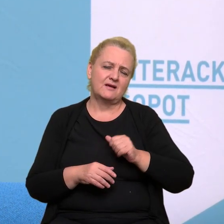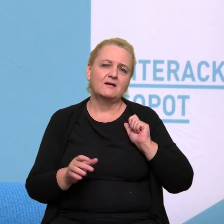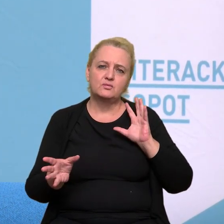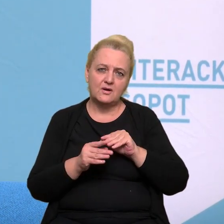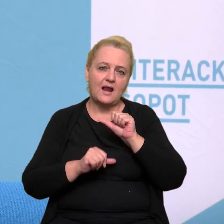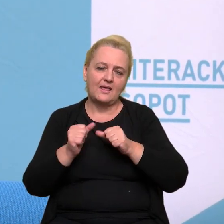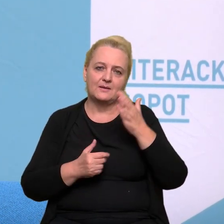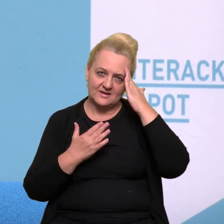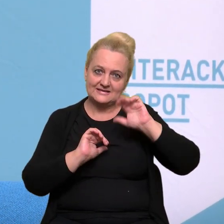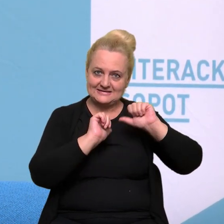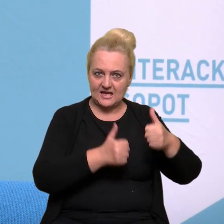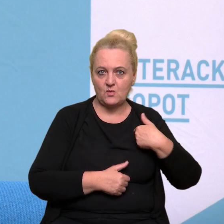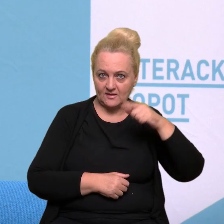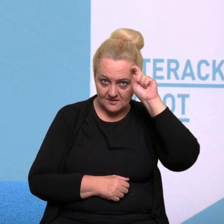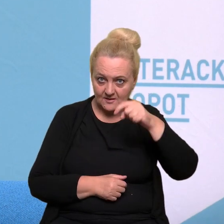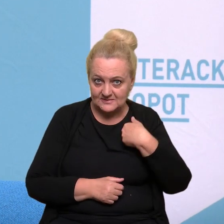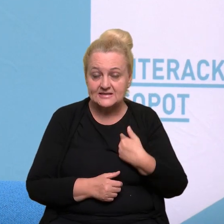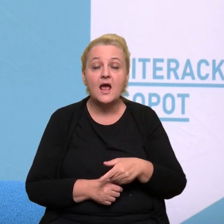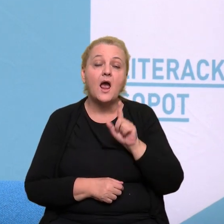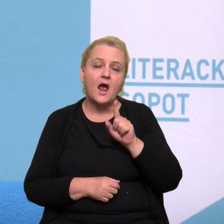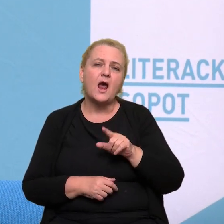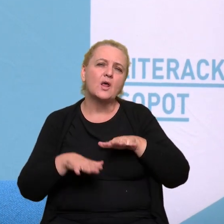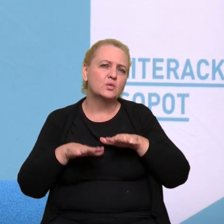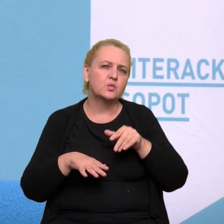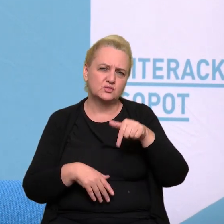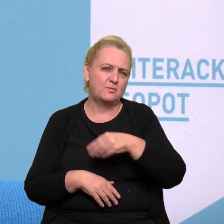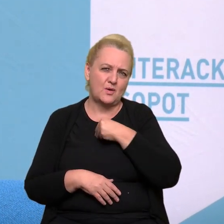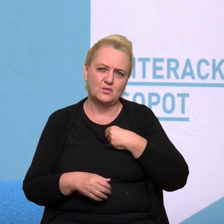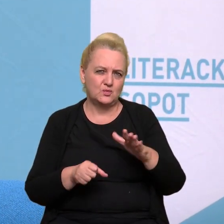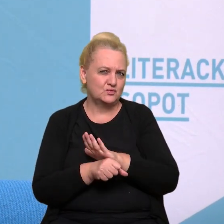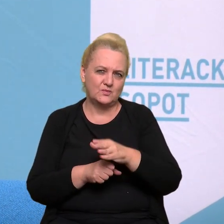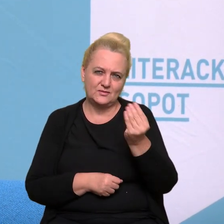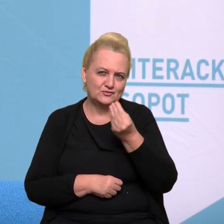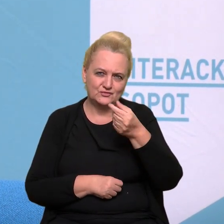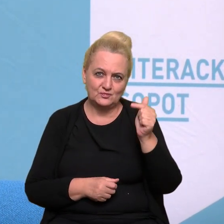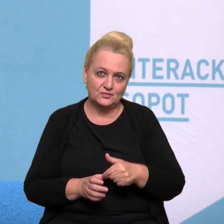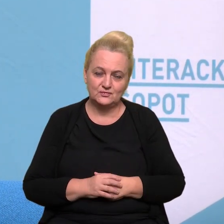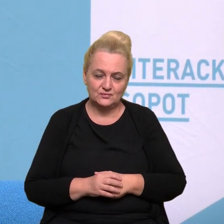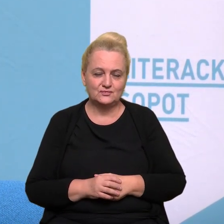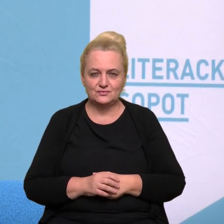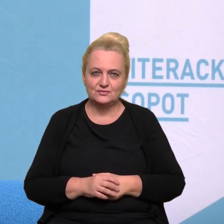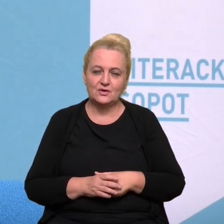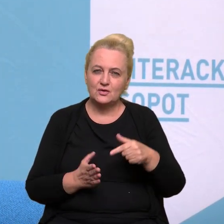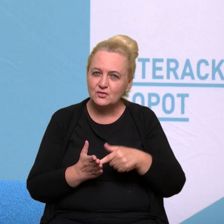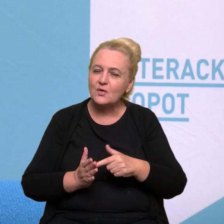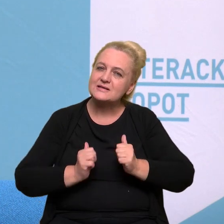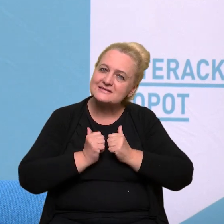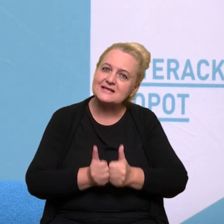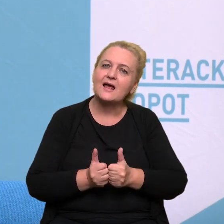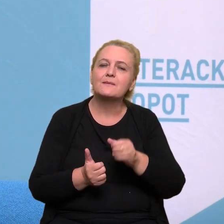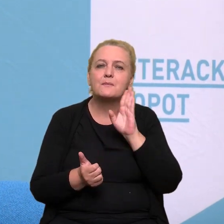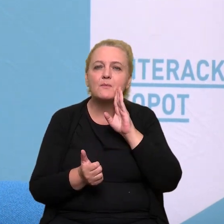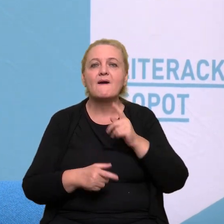w Niemczech, ale wydaje mi się, że jest tutaj jeszcze dużo do nadrobienia i tego typu przedsięwzięcie, jak